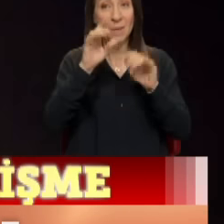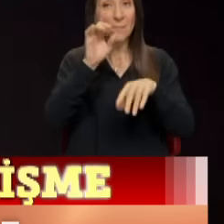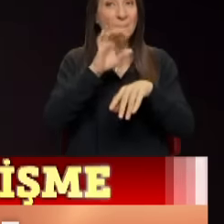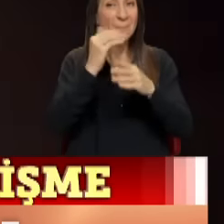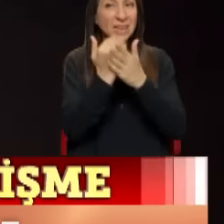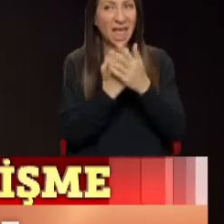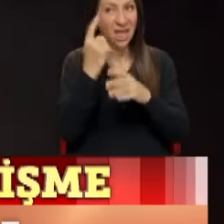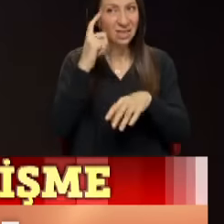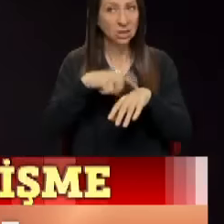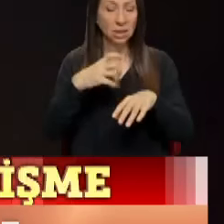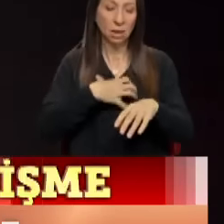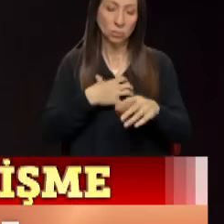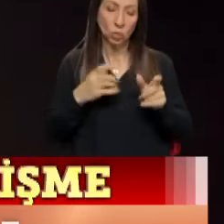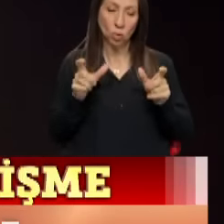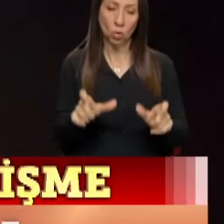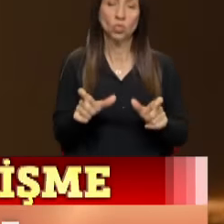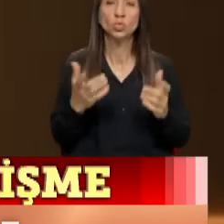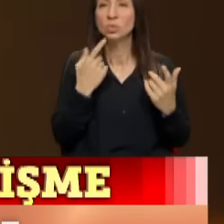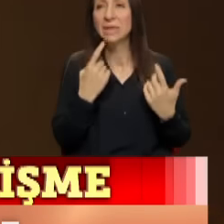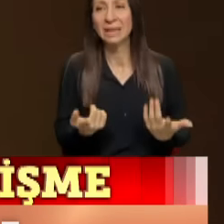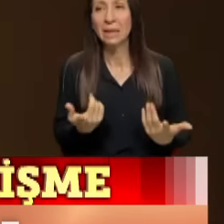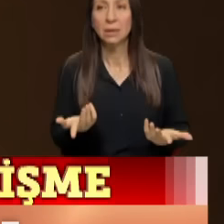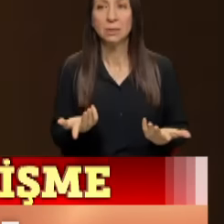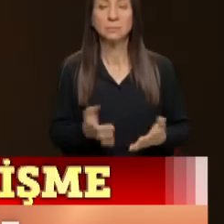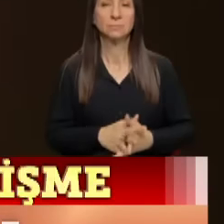hatırlattı. Meşru müdafaa hakkımızı kullandık dedi.